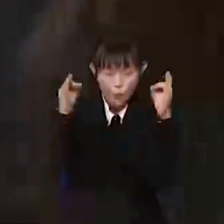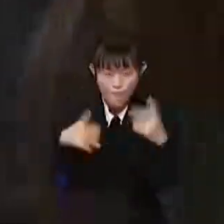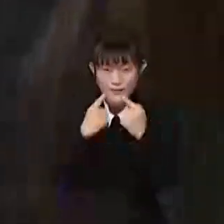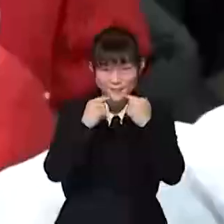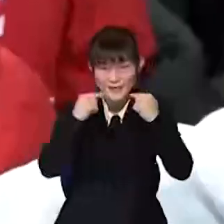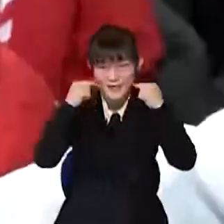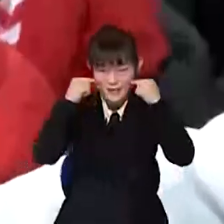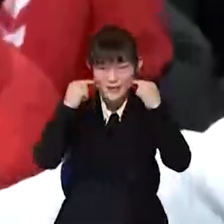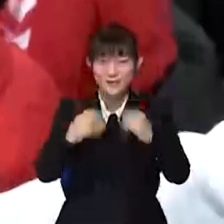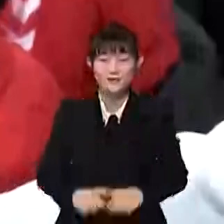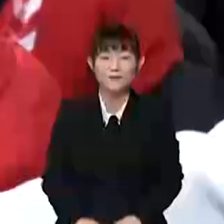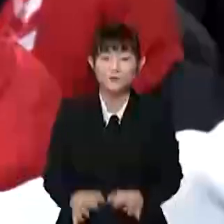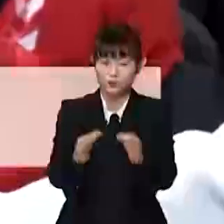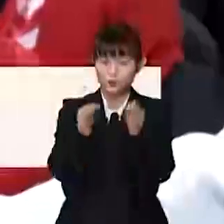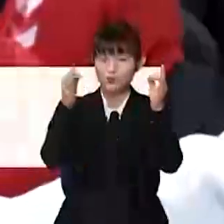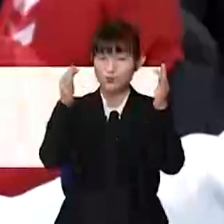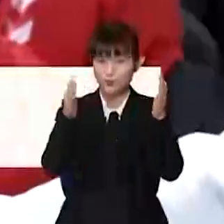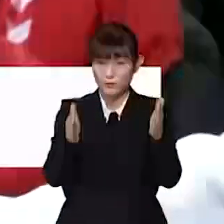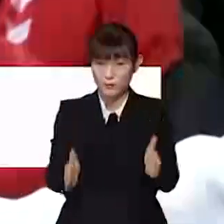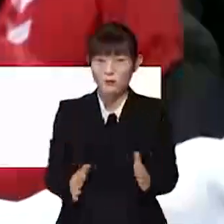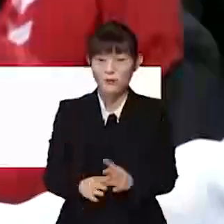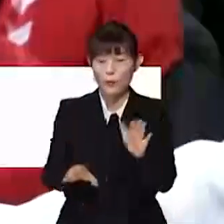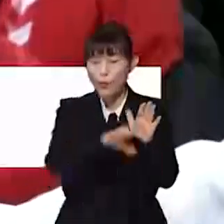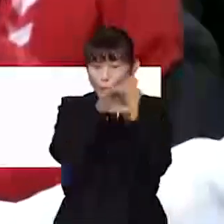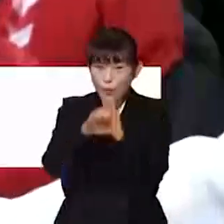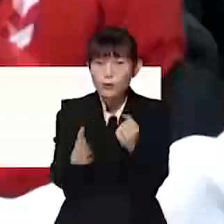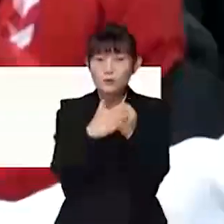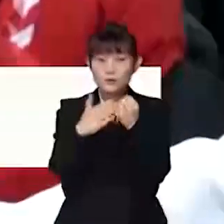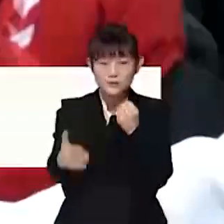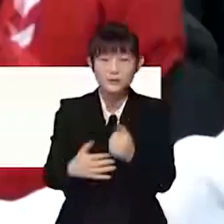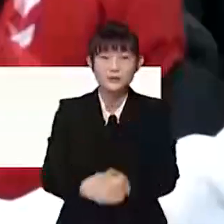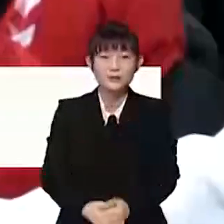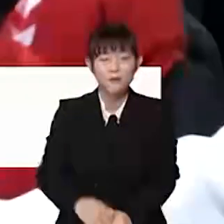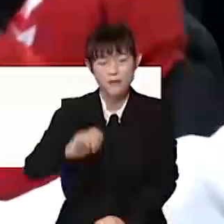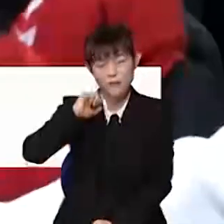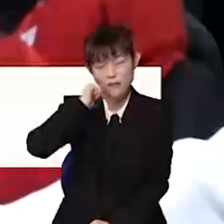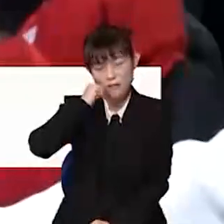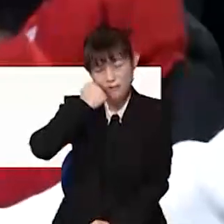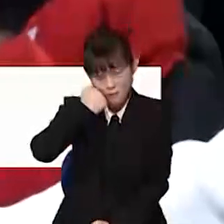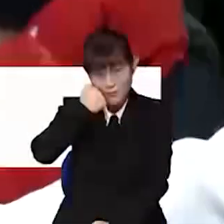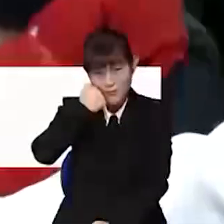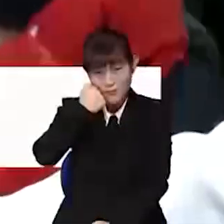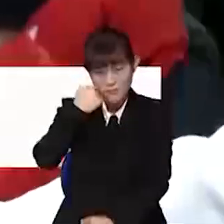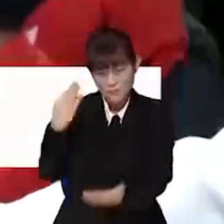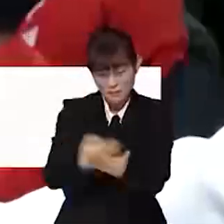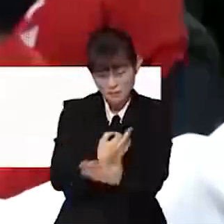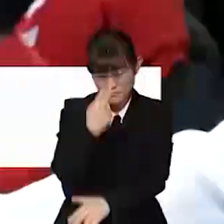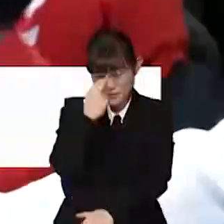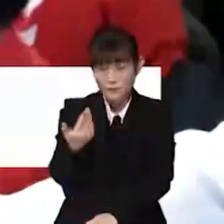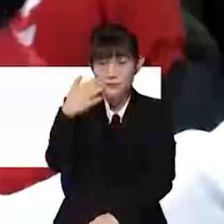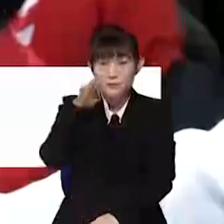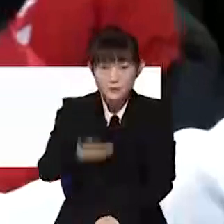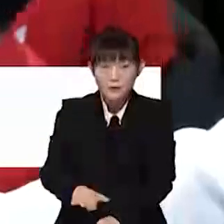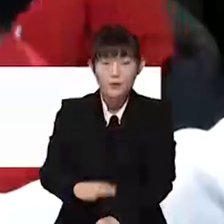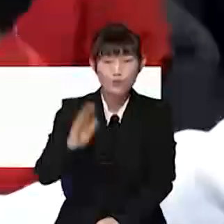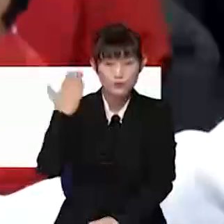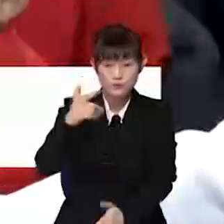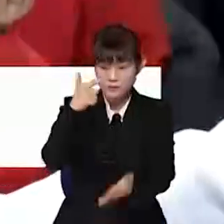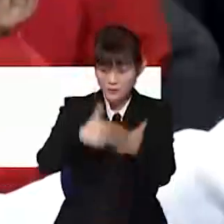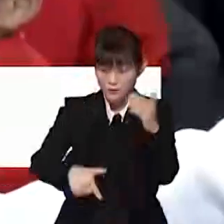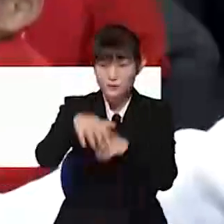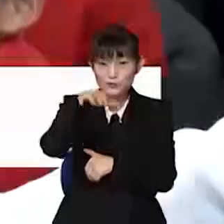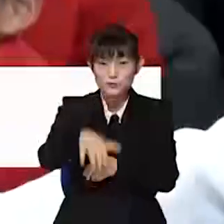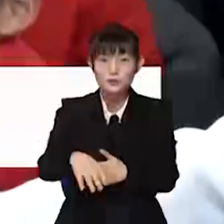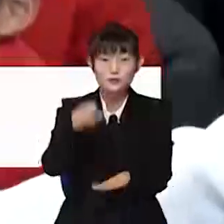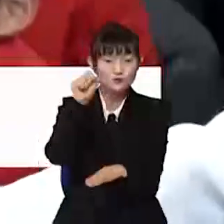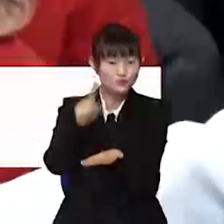핍니다. 그동안 코로나 때문에 많이 어려움이 있었는데 최근에 강진 지역에